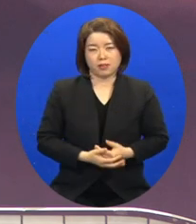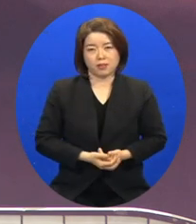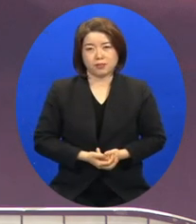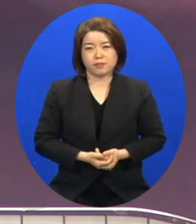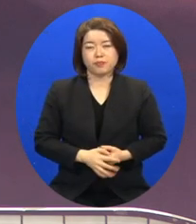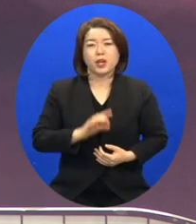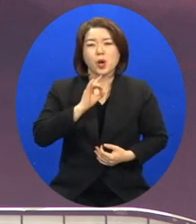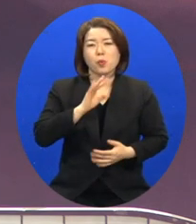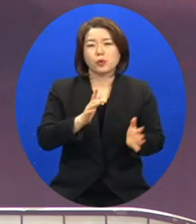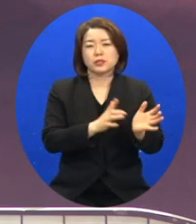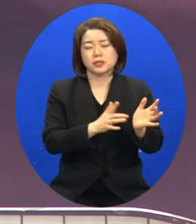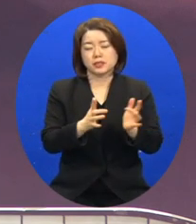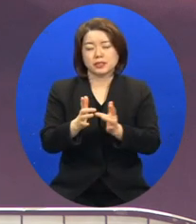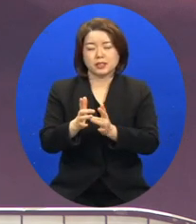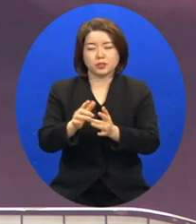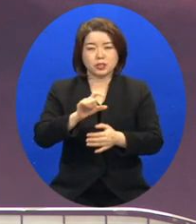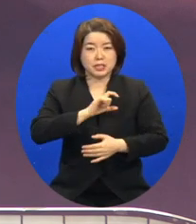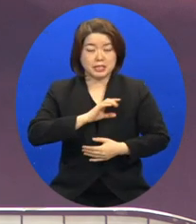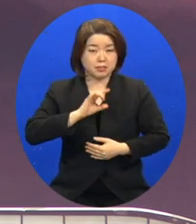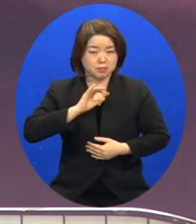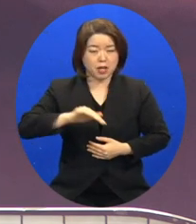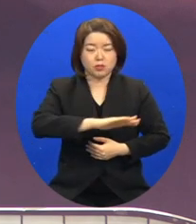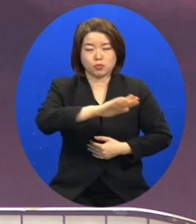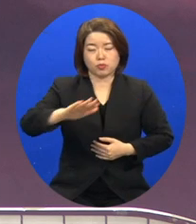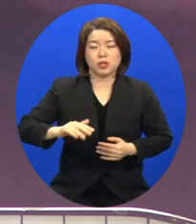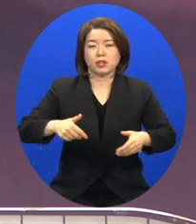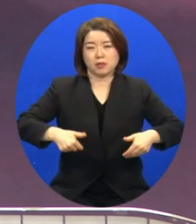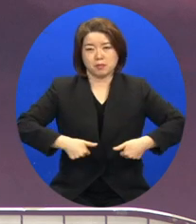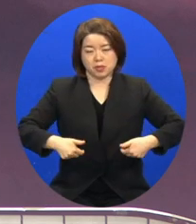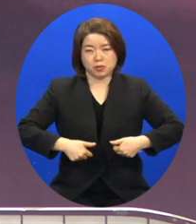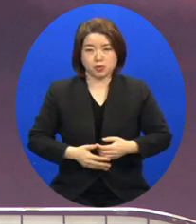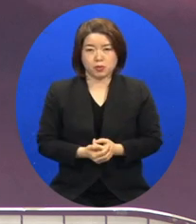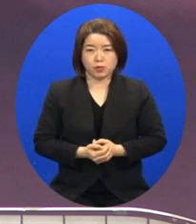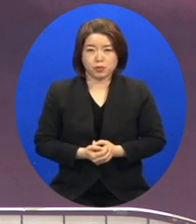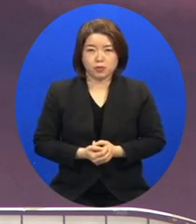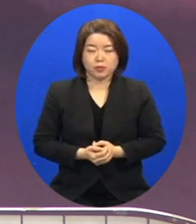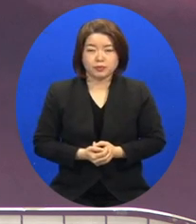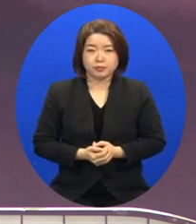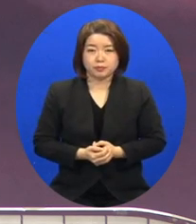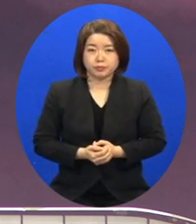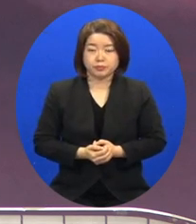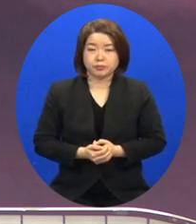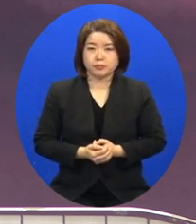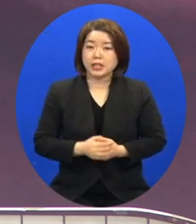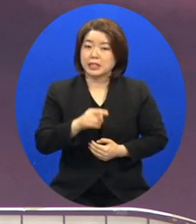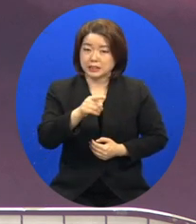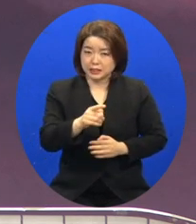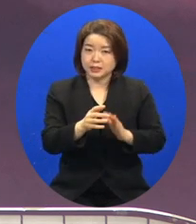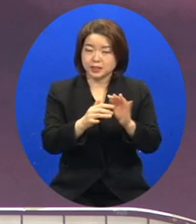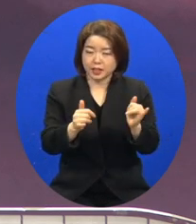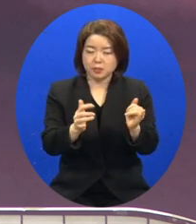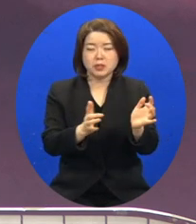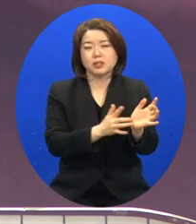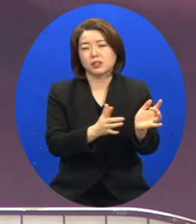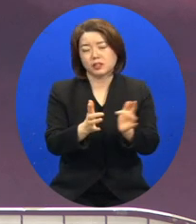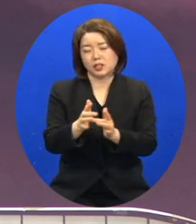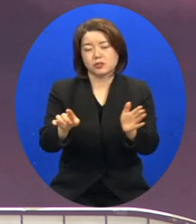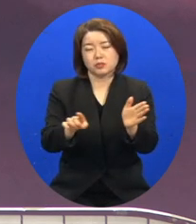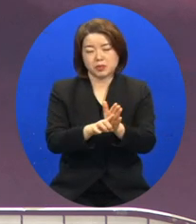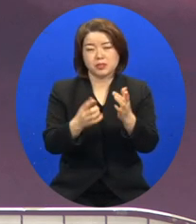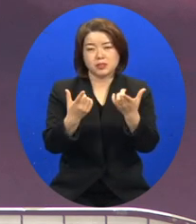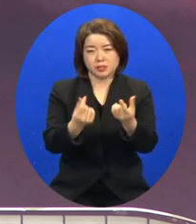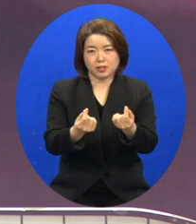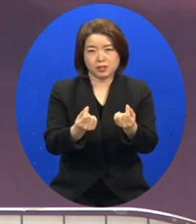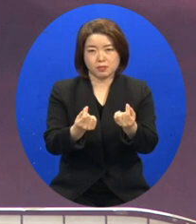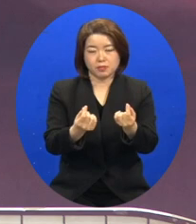오직 예수님의 이름만 우리에게 필요할 그 사람이 예수 믿는 사람 이에요 나는 죽고 예수로